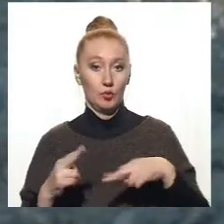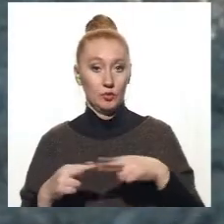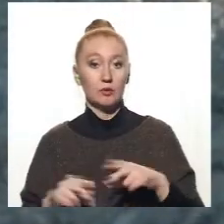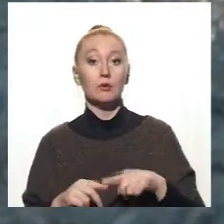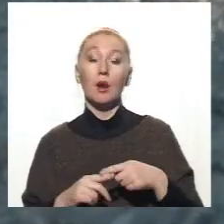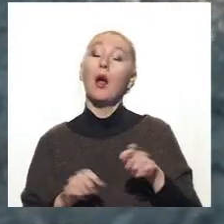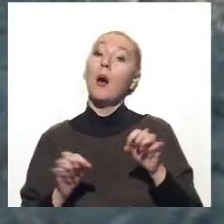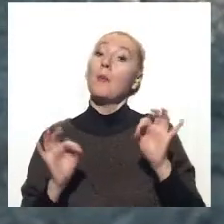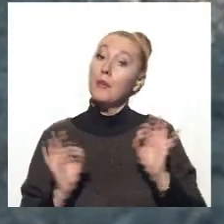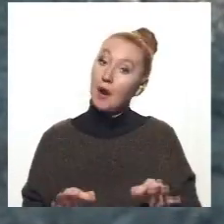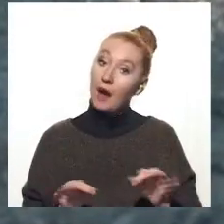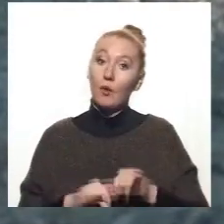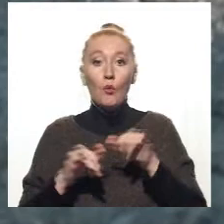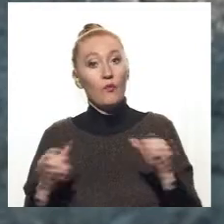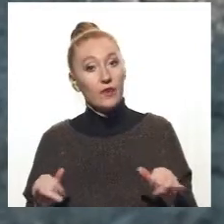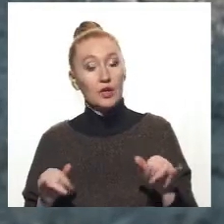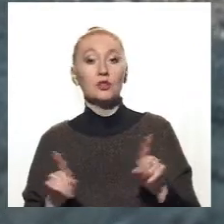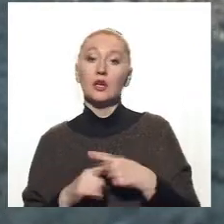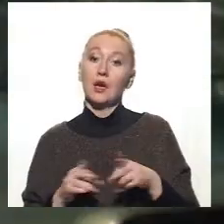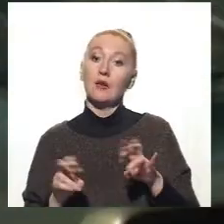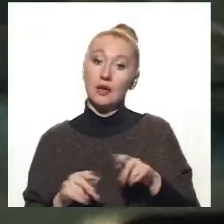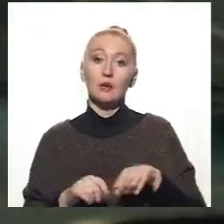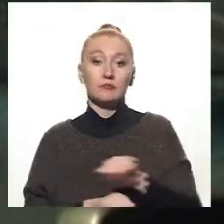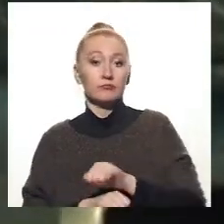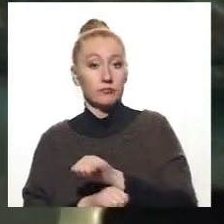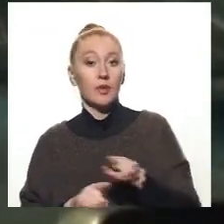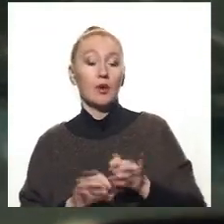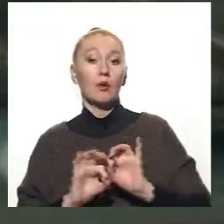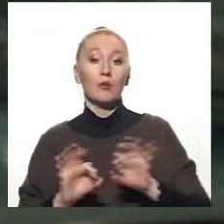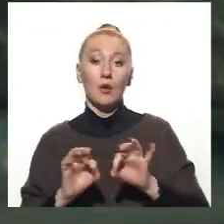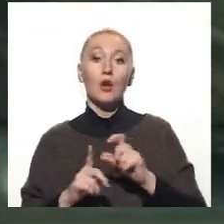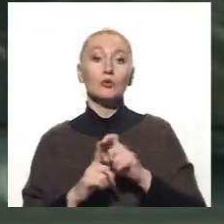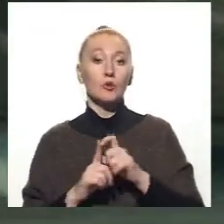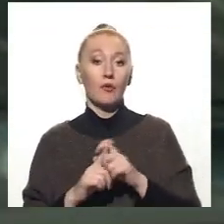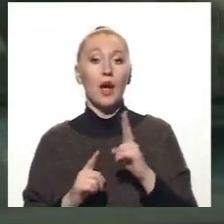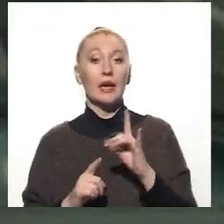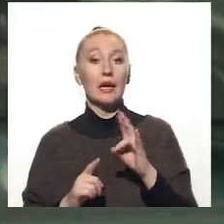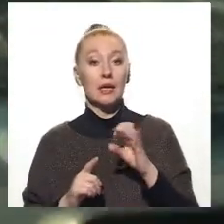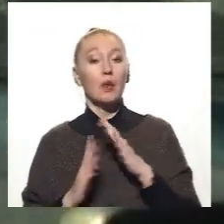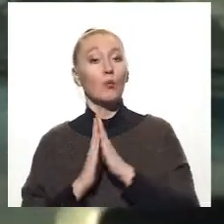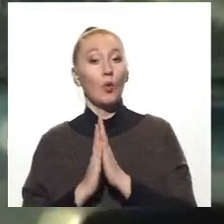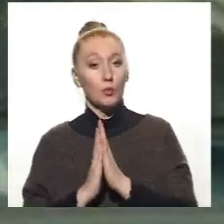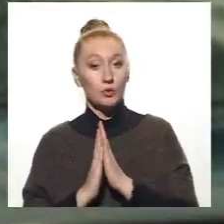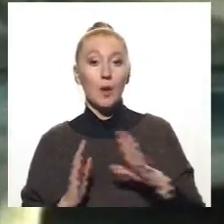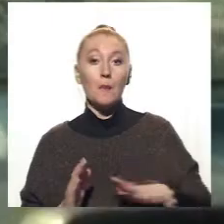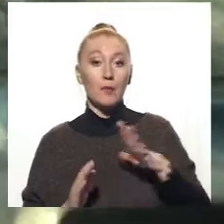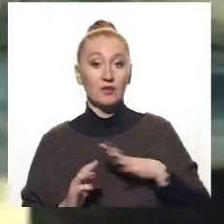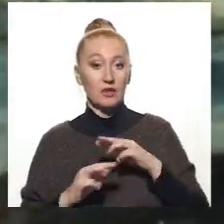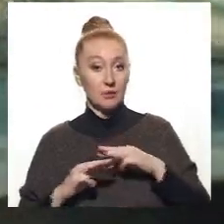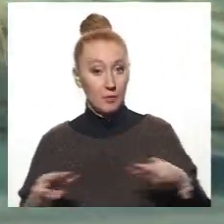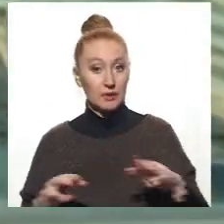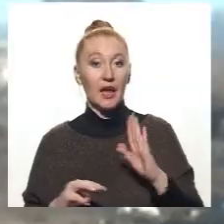у Мінінфраструктури перебільшували кількість прокладених кілометрів? Прокоментувати слова Владислава Криклія ми попросили колишнього